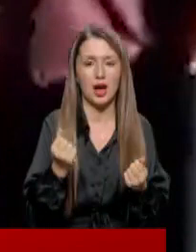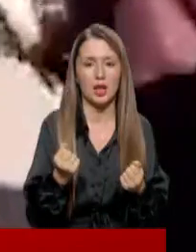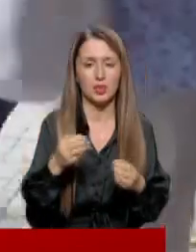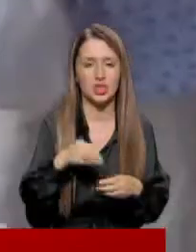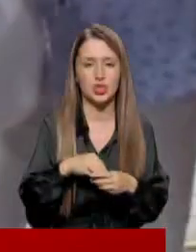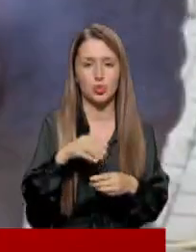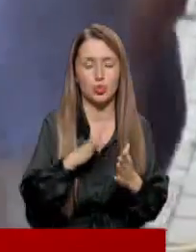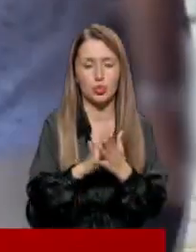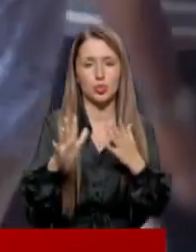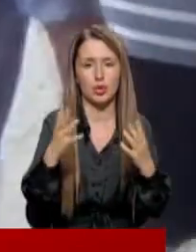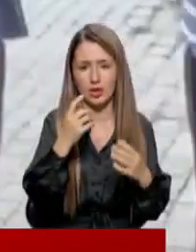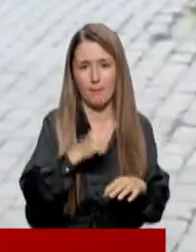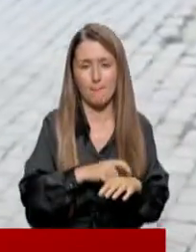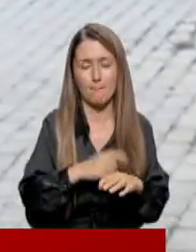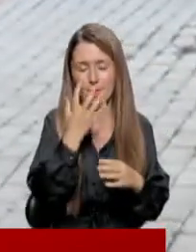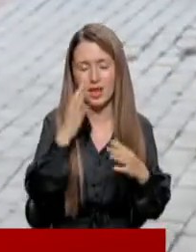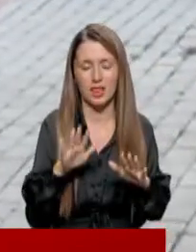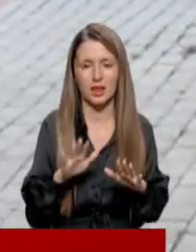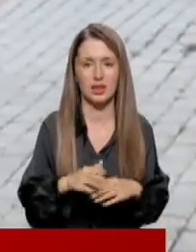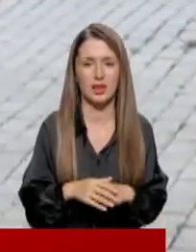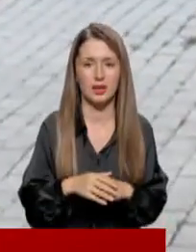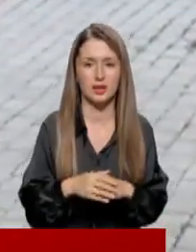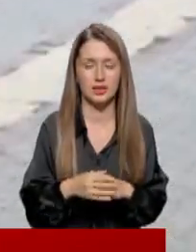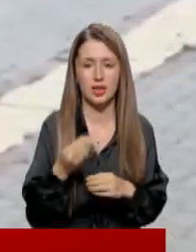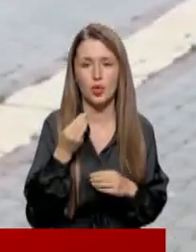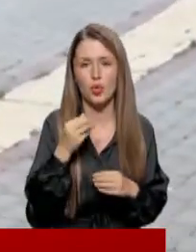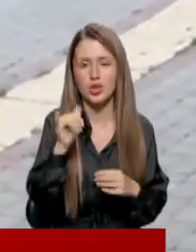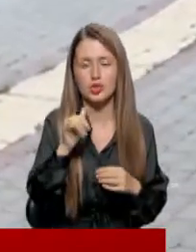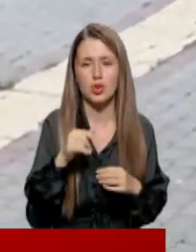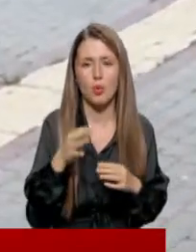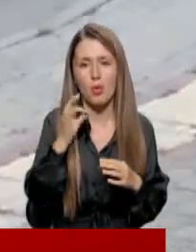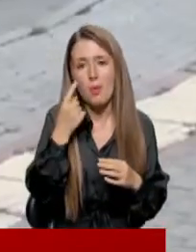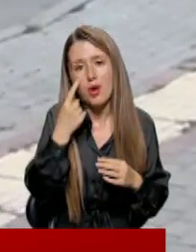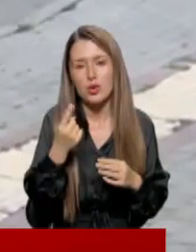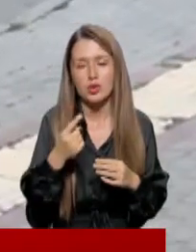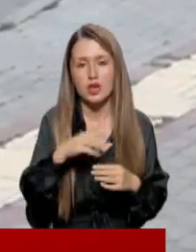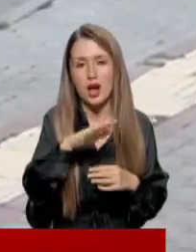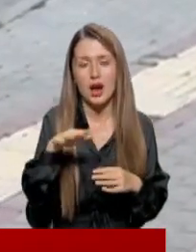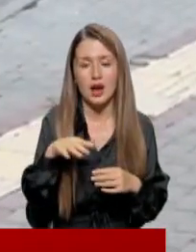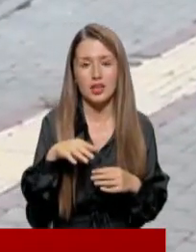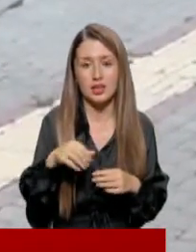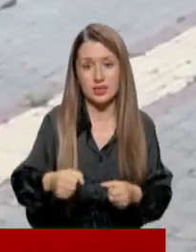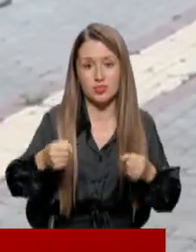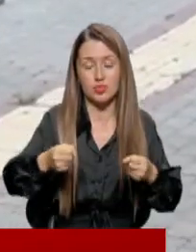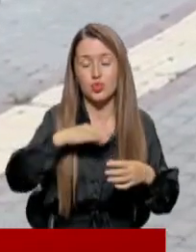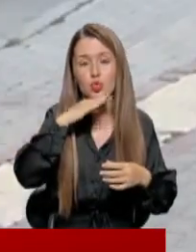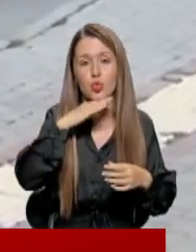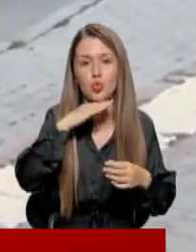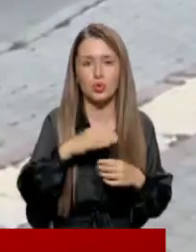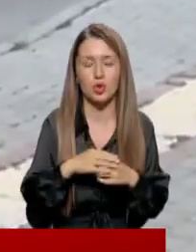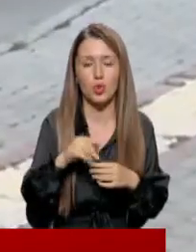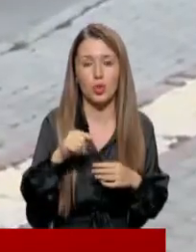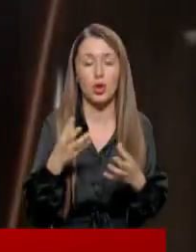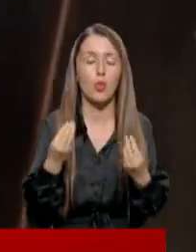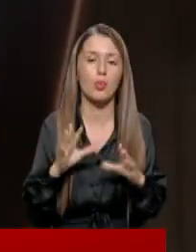kuyrukta bekleyenler. Ya yaşanacak durum kalmadı kardeşim. Yukarıdakiler yiyor içiyor. Biz böyle bakıyor. Herkes kese dolduruyor. Pantolonun cebini dolduruyor. Bu